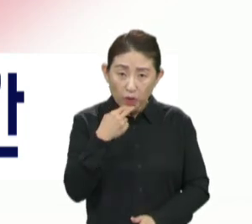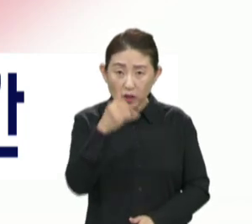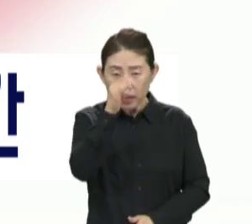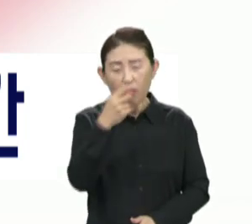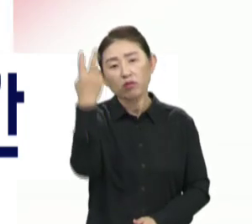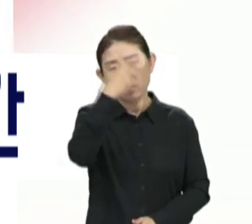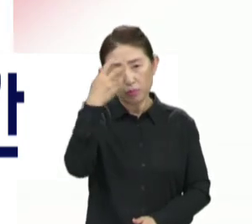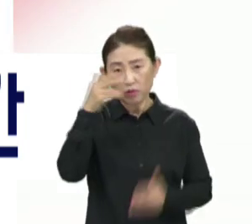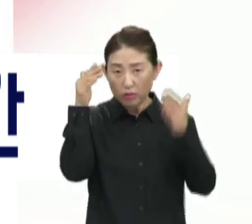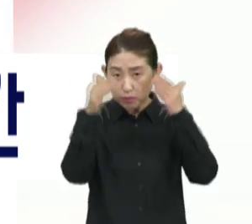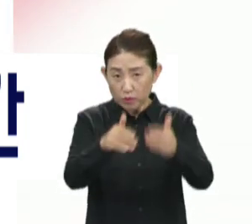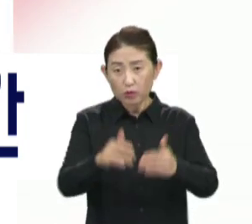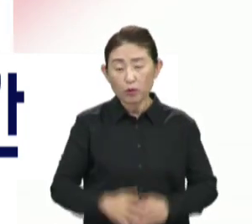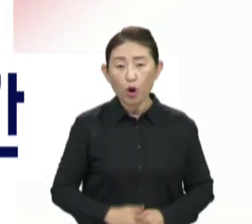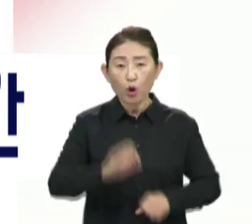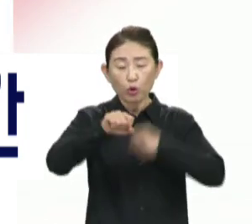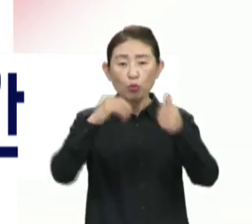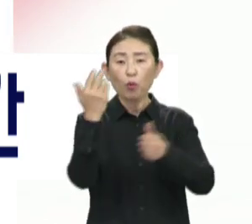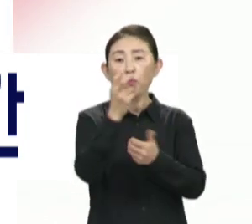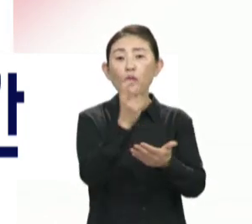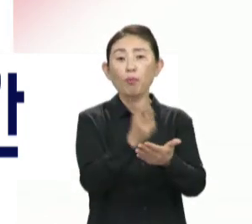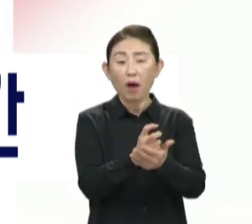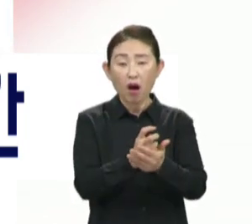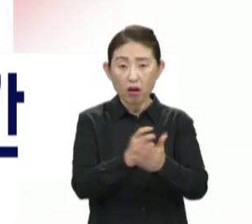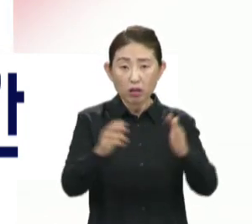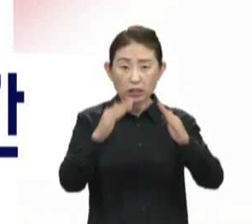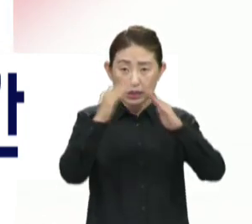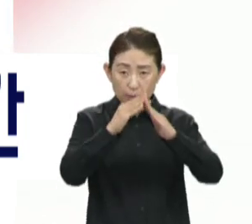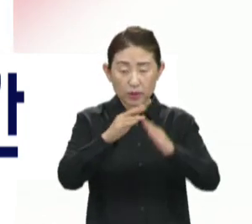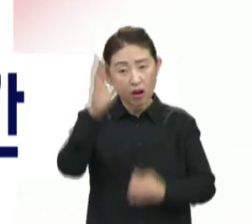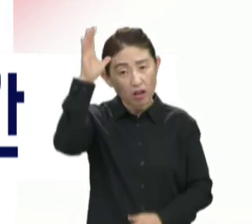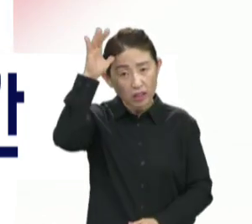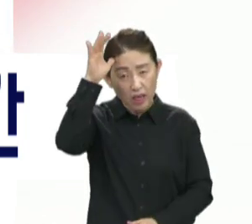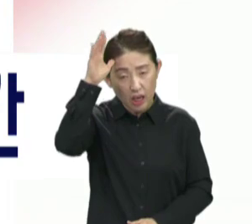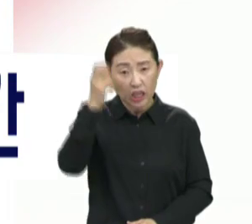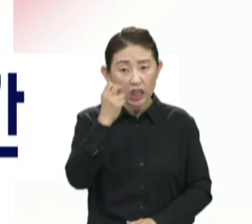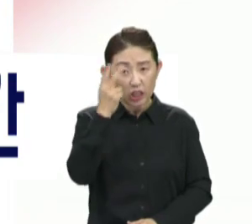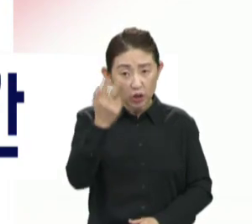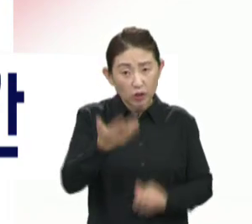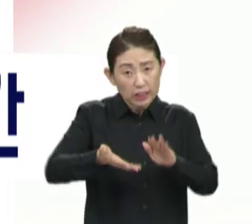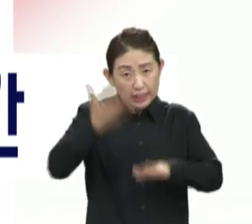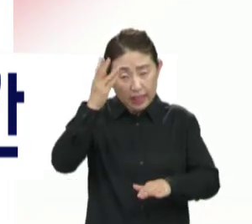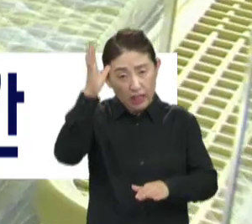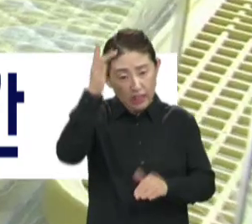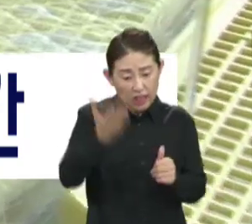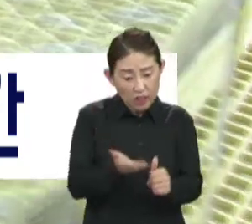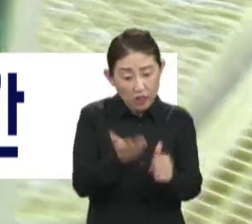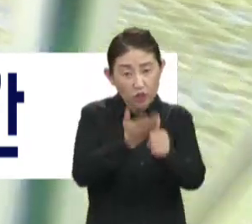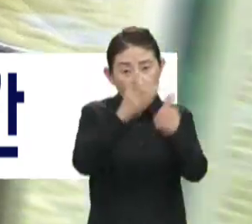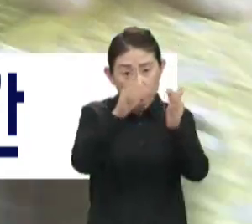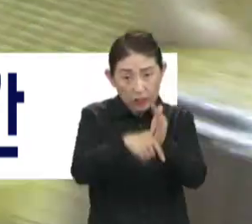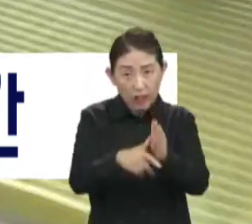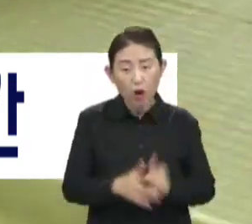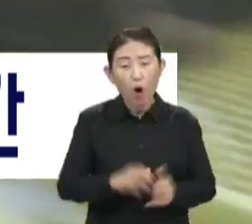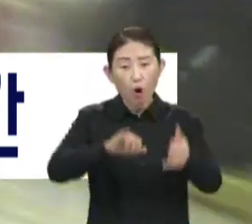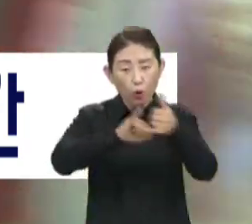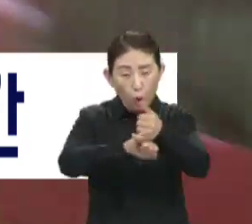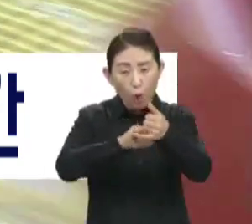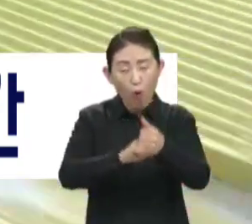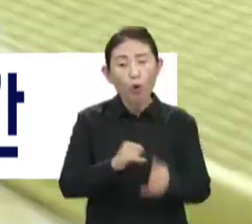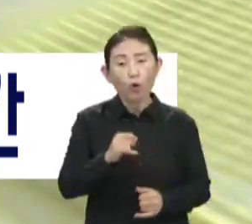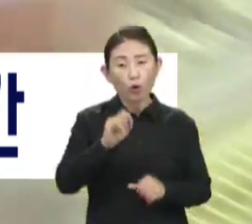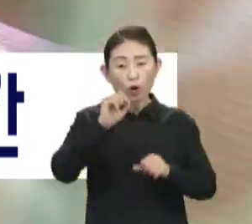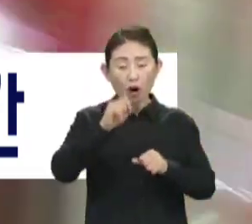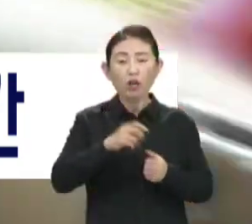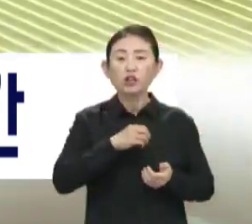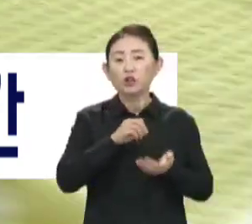했습니다. 동물보호법에 따라 가정에서 반려 목적으로 2개월령 이상의 개를 키우는 사람은 반드시 동물 등록을